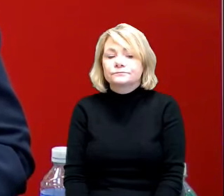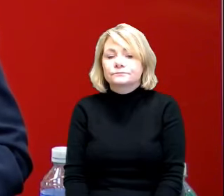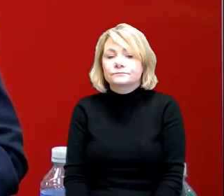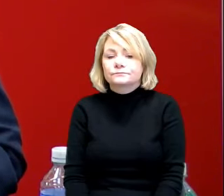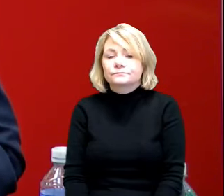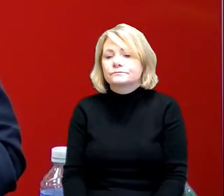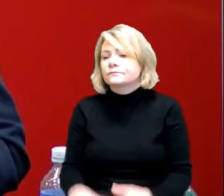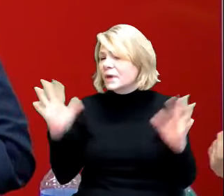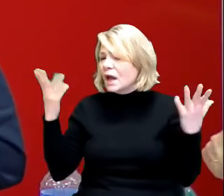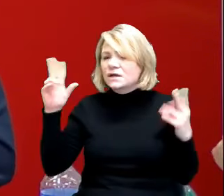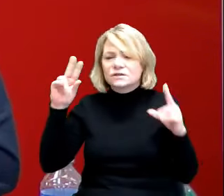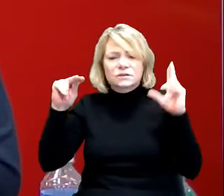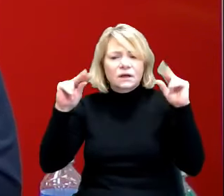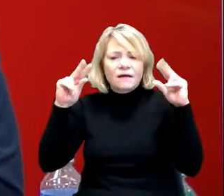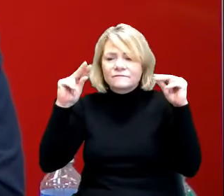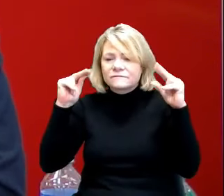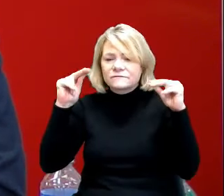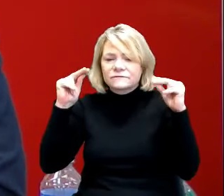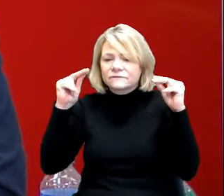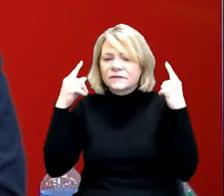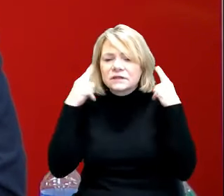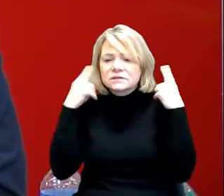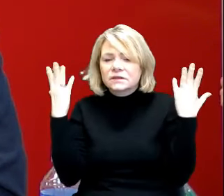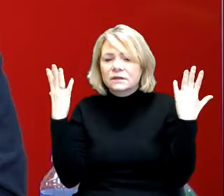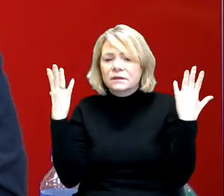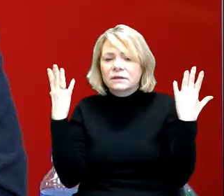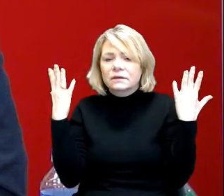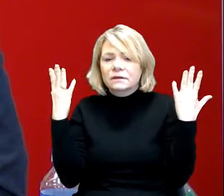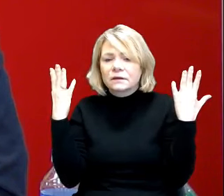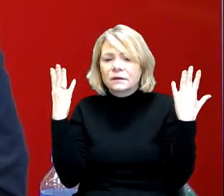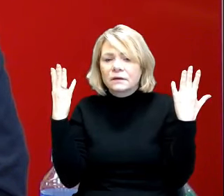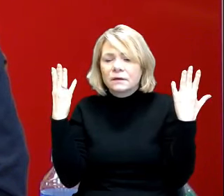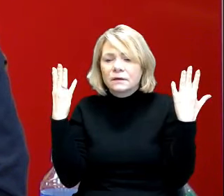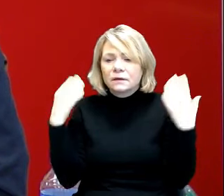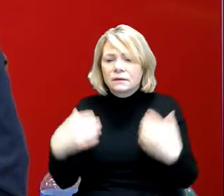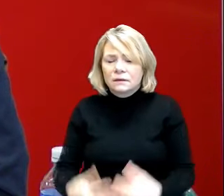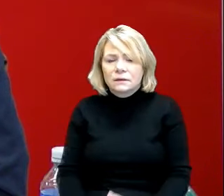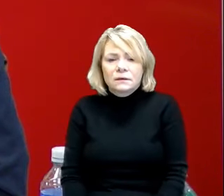ne ne kvorumas turi būti vis nes čia posėdžio